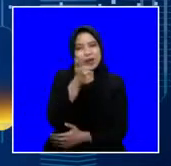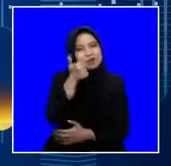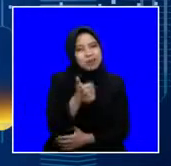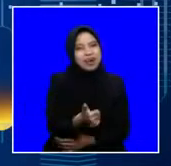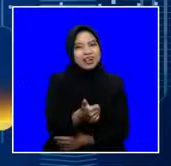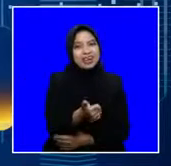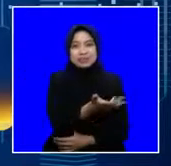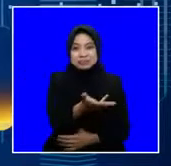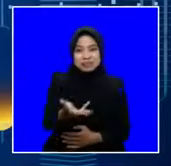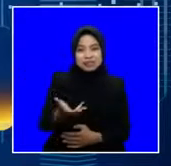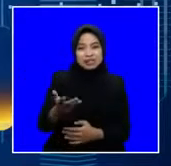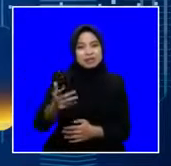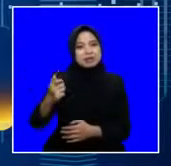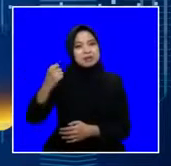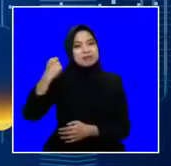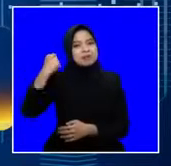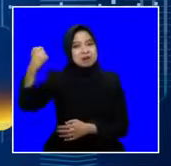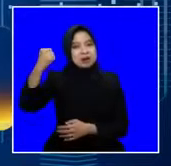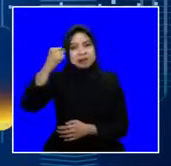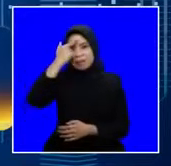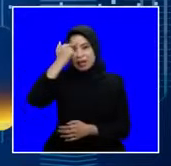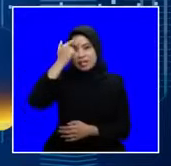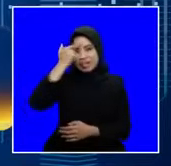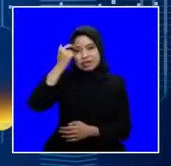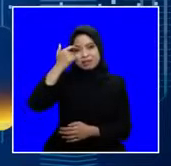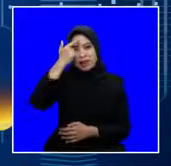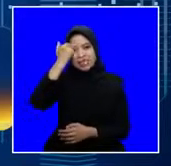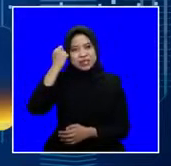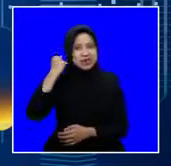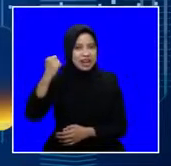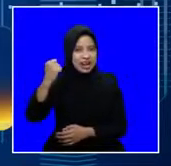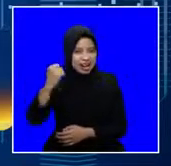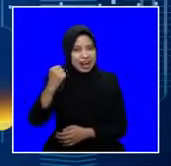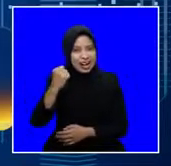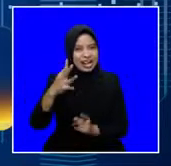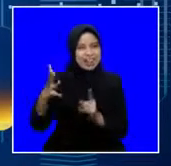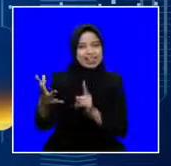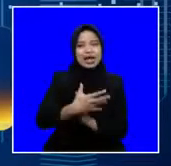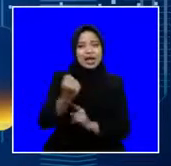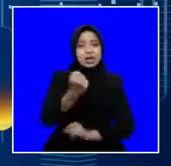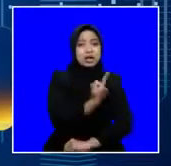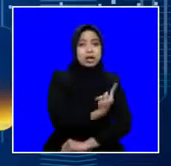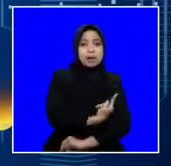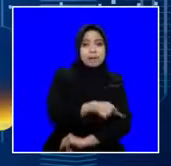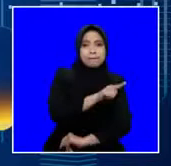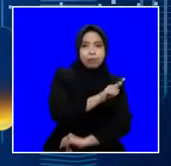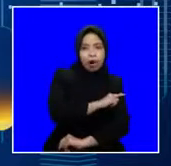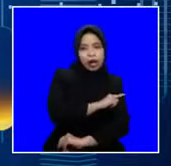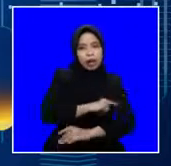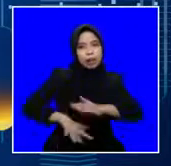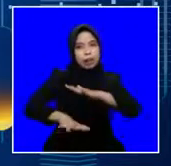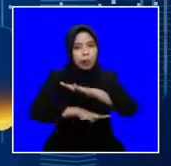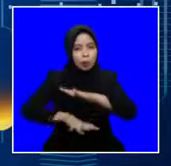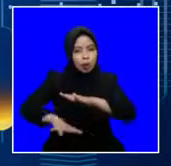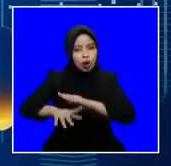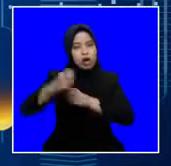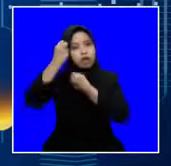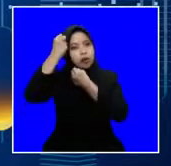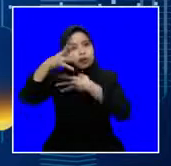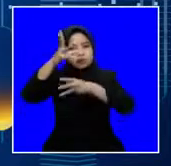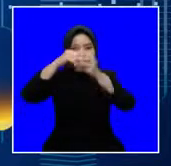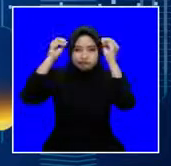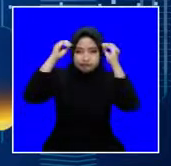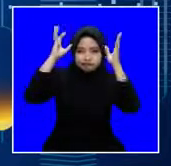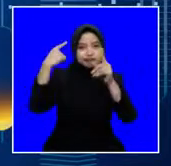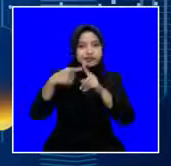terutama untuk mendukung Merdeka Belajar. Kita tahu misalnya pencapaian yang dibutuhkan, misalnya kompetensi minimum itu ada literasi, numerasi,